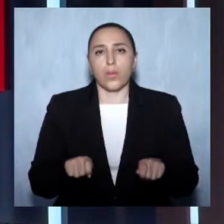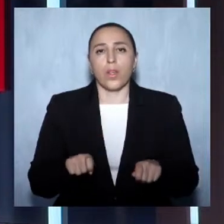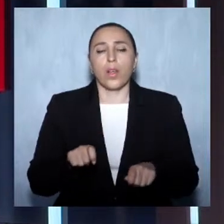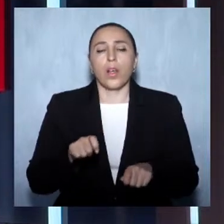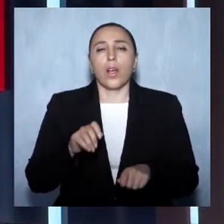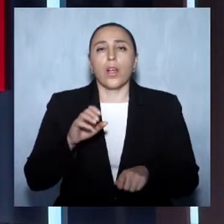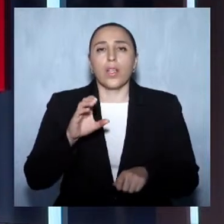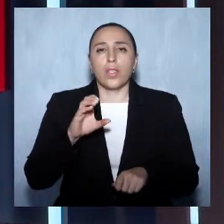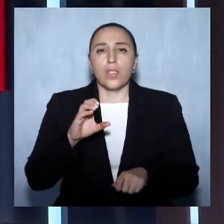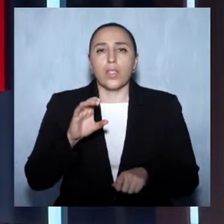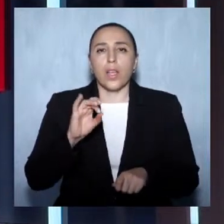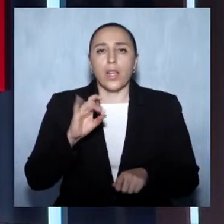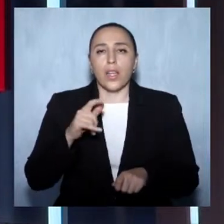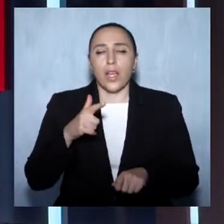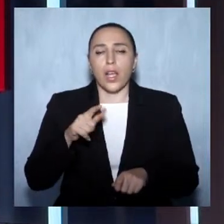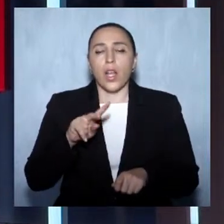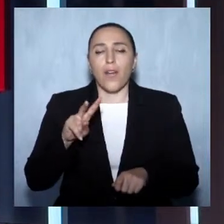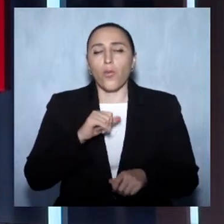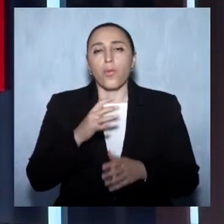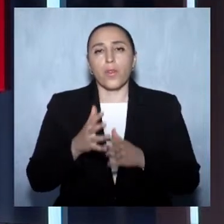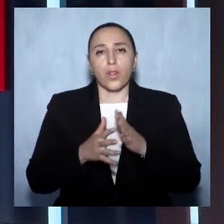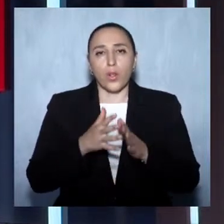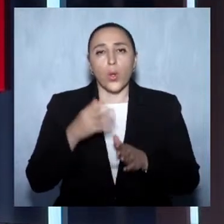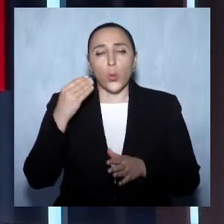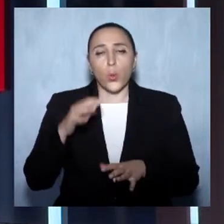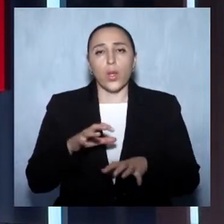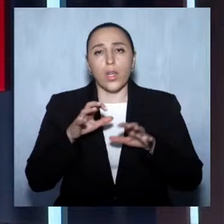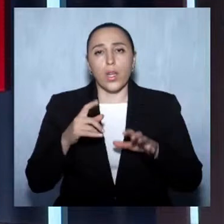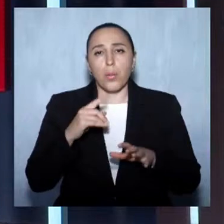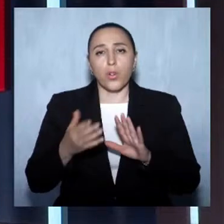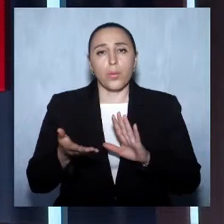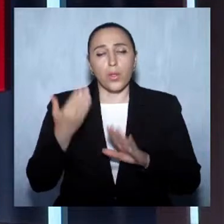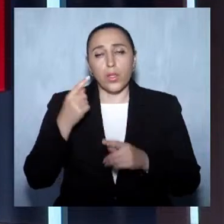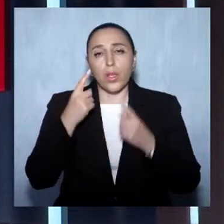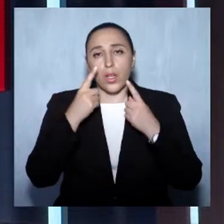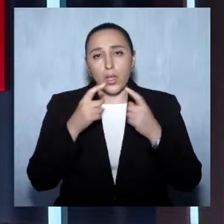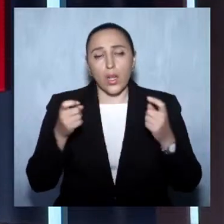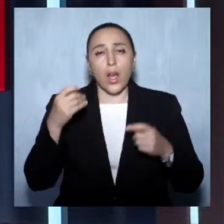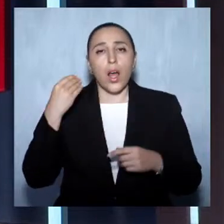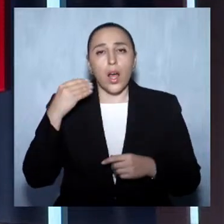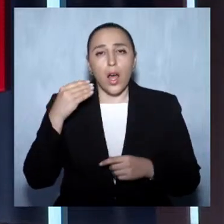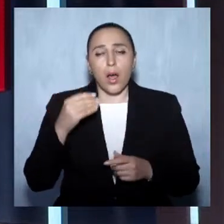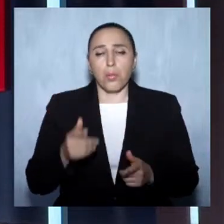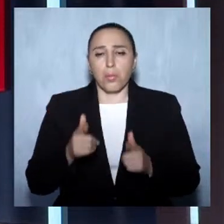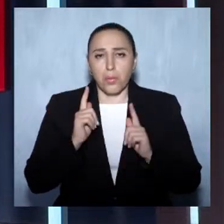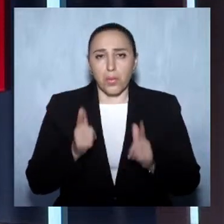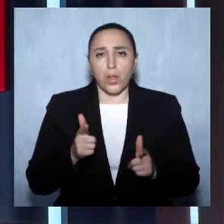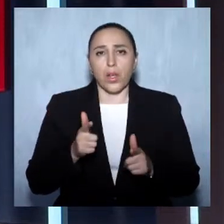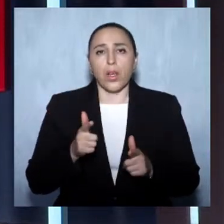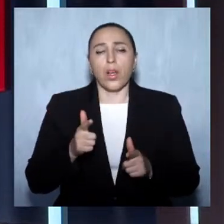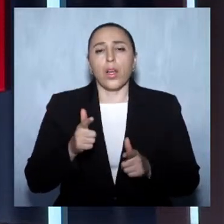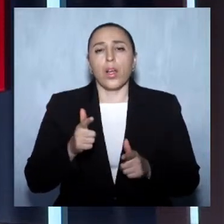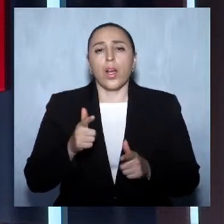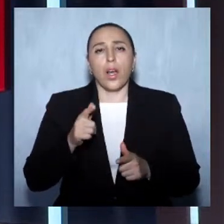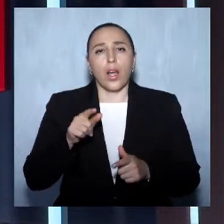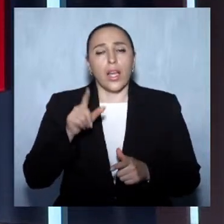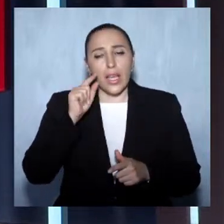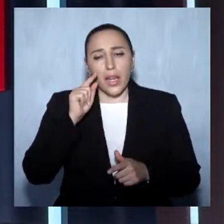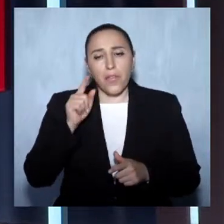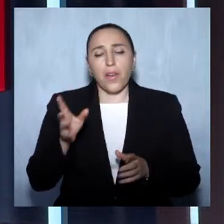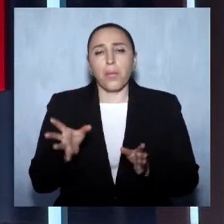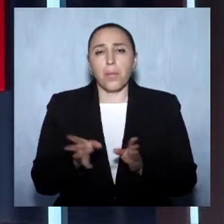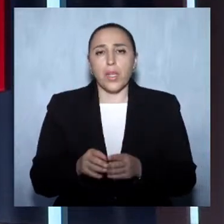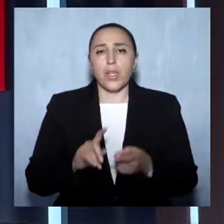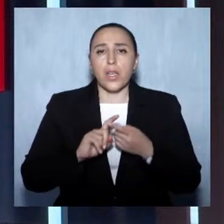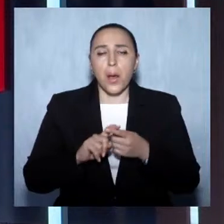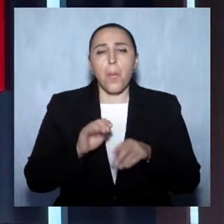ասել է Սերգեյ Լավրովը։ Թուրքիայի նախագահ նախորդչապատ հայտարարեց, որ Անկարան պատրաստ է կարգավորել հարաբերությունները Երևանի հետ